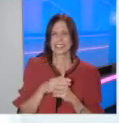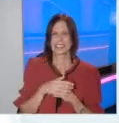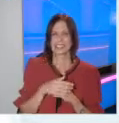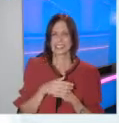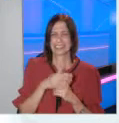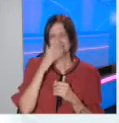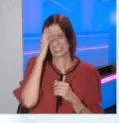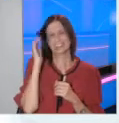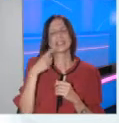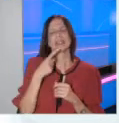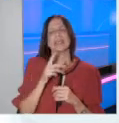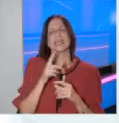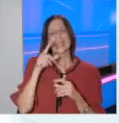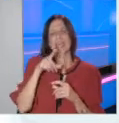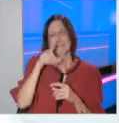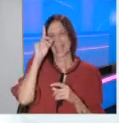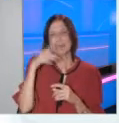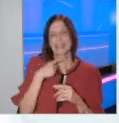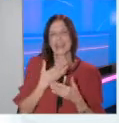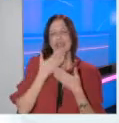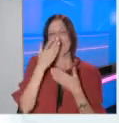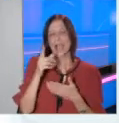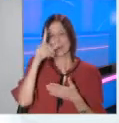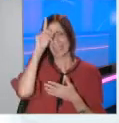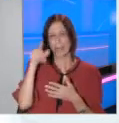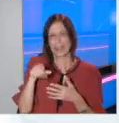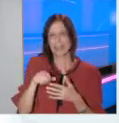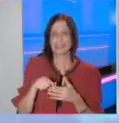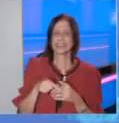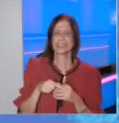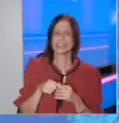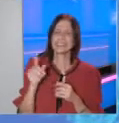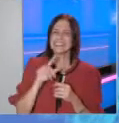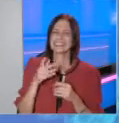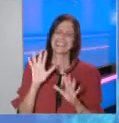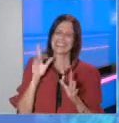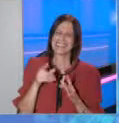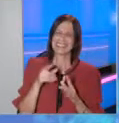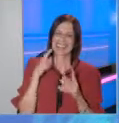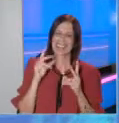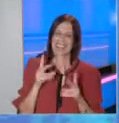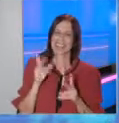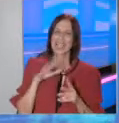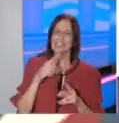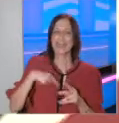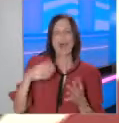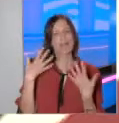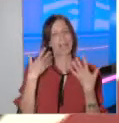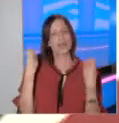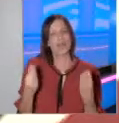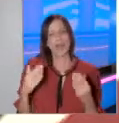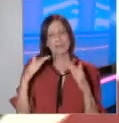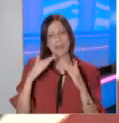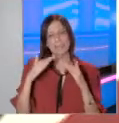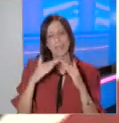יש איזה רקע בגרמנית, אתה קורא את זה כאילו בגרמנית, אבל זה זוג די בשמשי גבור. לא, זה יש לנו, יש אצלנו אווירה מאוד טובה